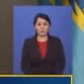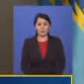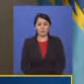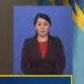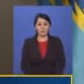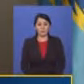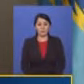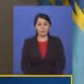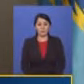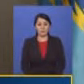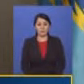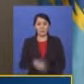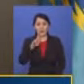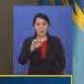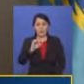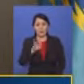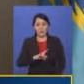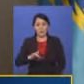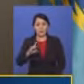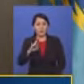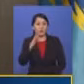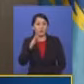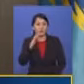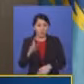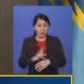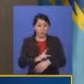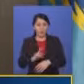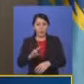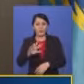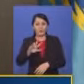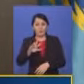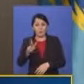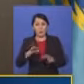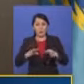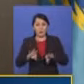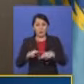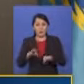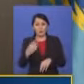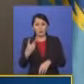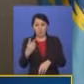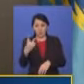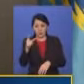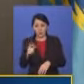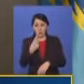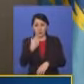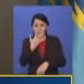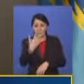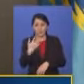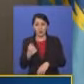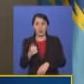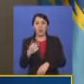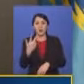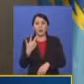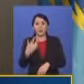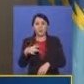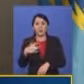шекті. Тайынша ауданында сағат түнгі 3-тер шамасында көліктен өрт шығып 2 адам жарақаттанды. Жалын гаражға тарады. 35